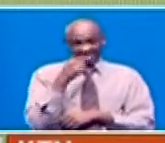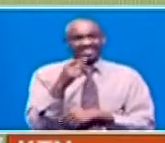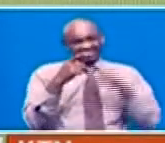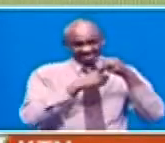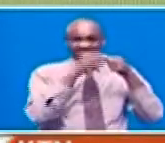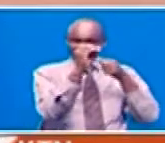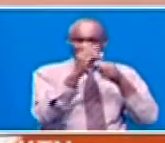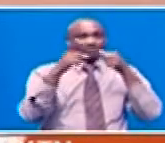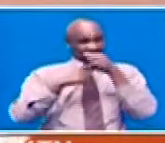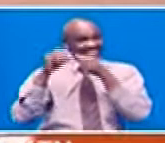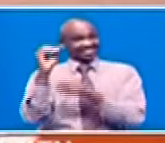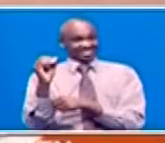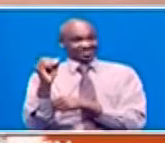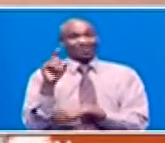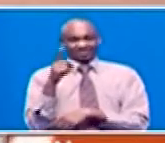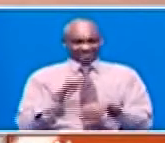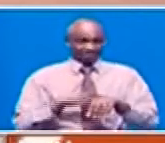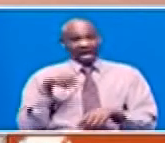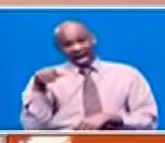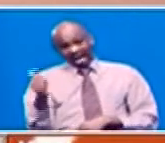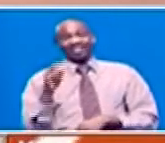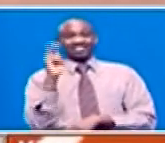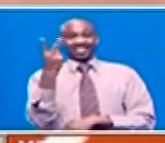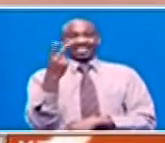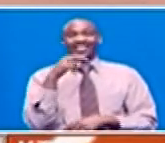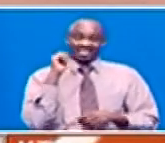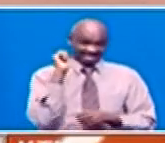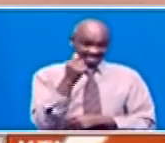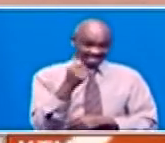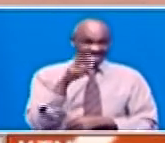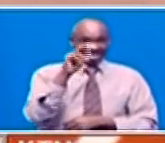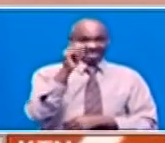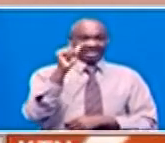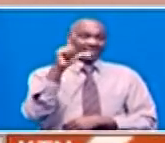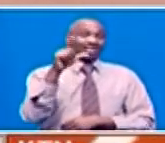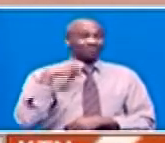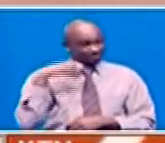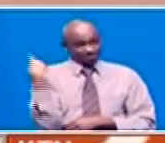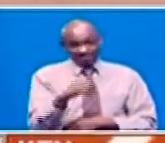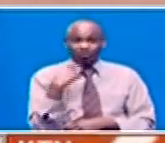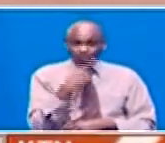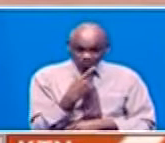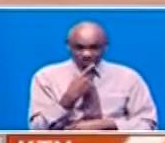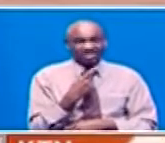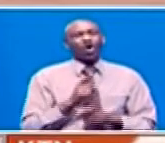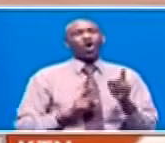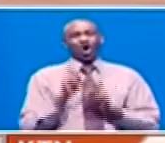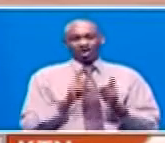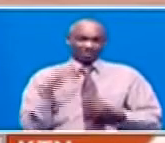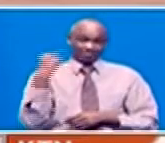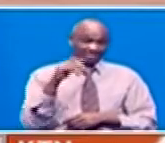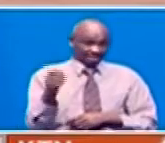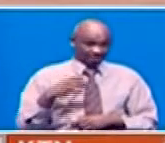6-0 kwenye mechi ya kwanza. Kwenye mechi nyingine, Mkenya ala Rahel Akotha alimuonyesha kivumbi Perin Brandi